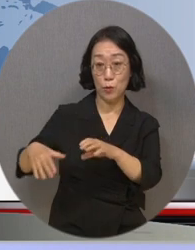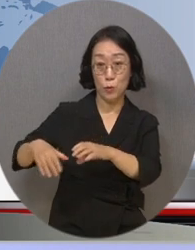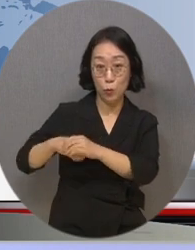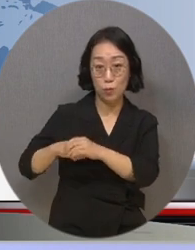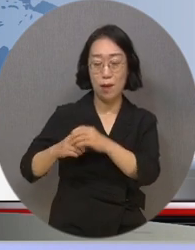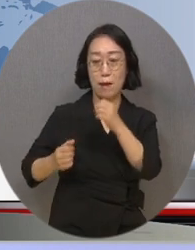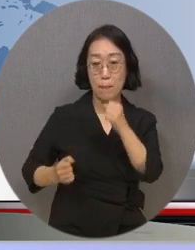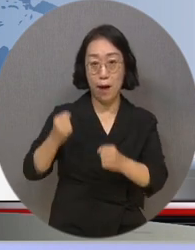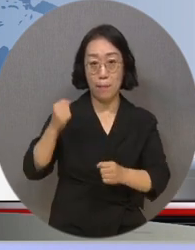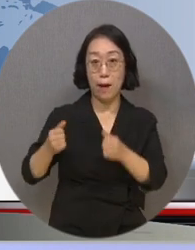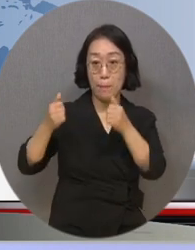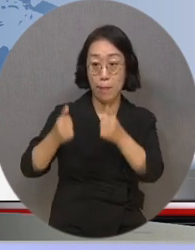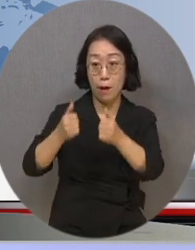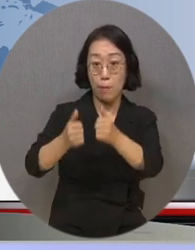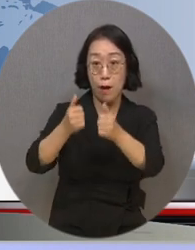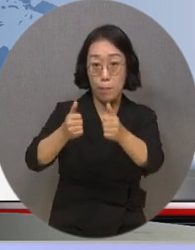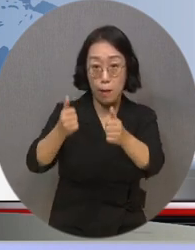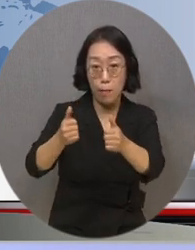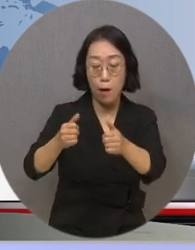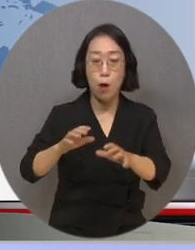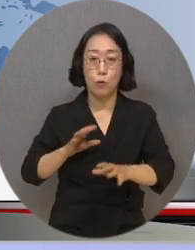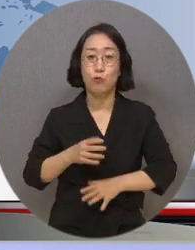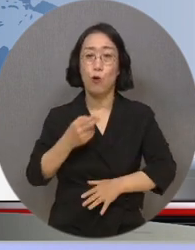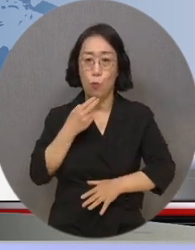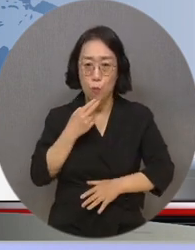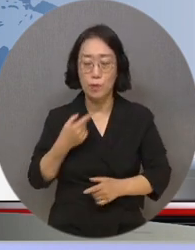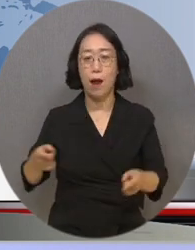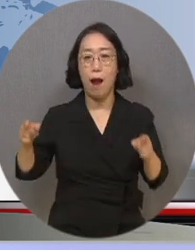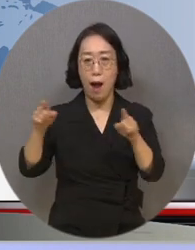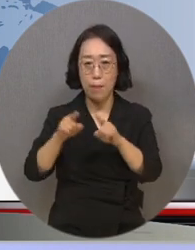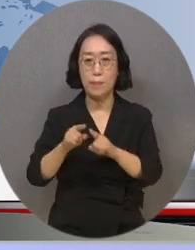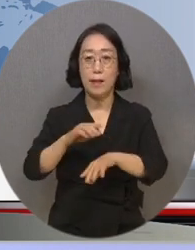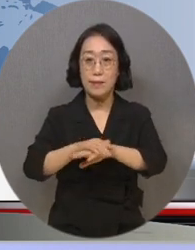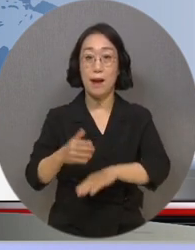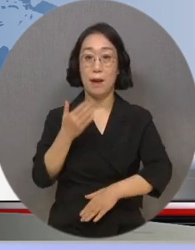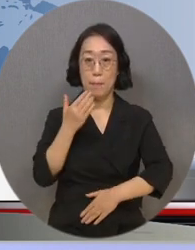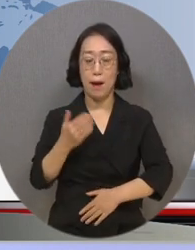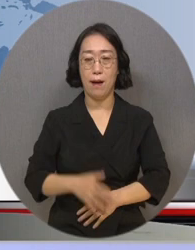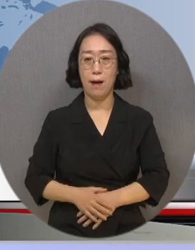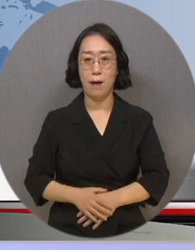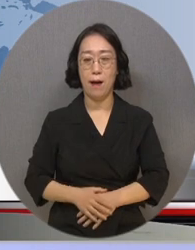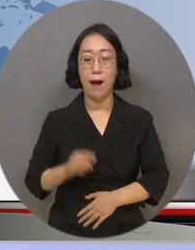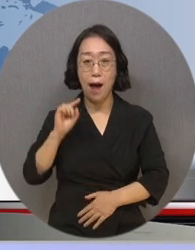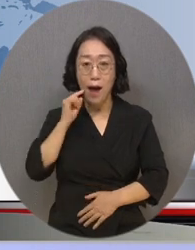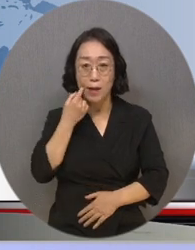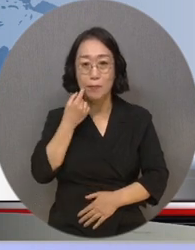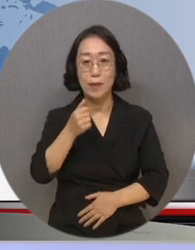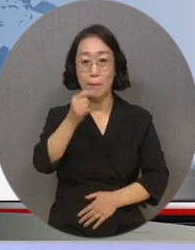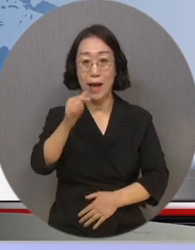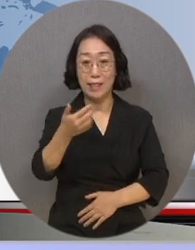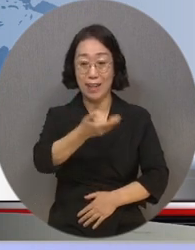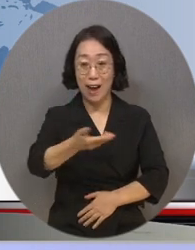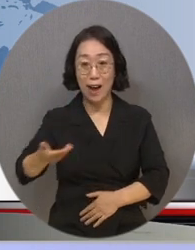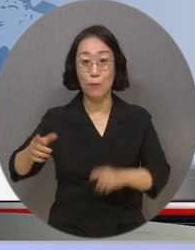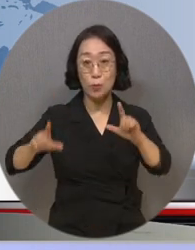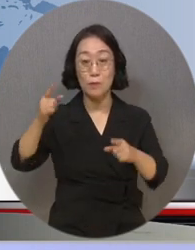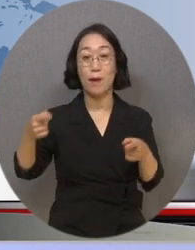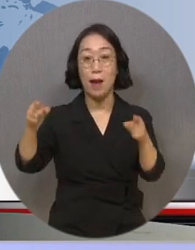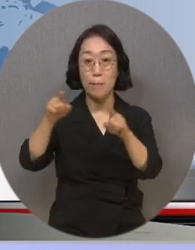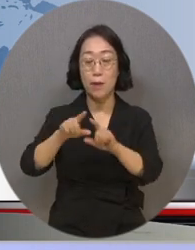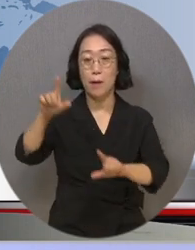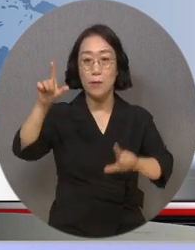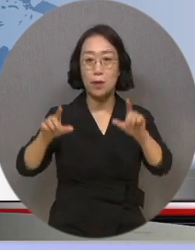있기에 시각장애인들도 두려움 없이 마음껏 달릴 수 있었는데요. 아름다운 한강과 함께 펼쳐진 어울림의